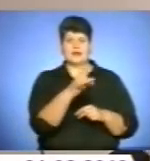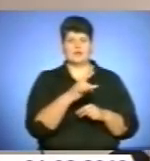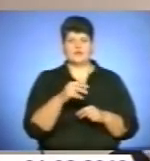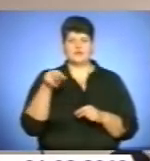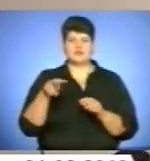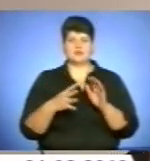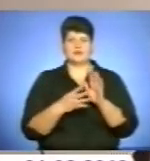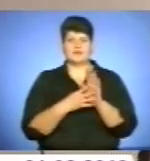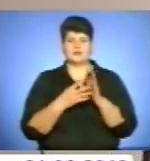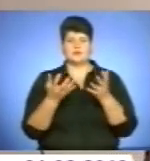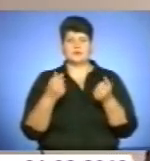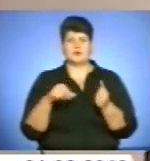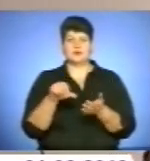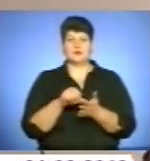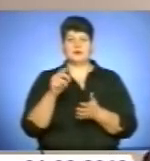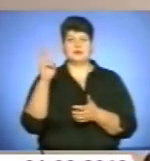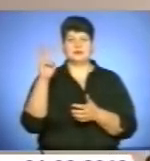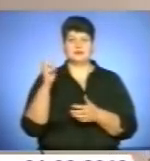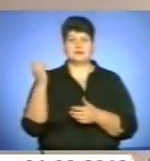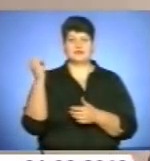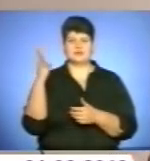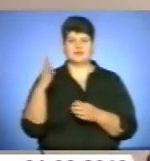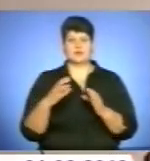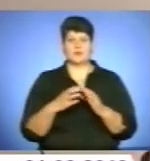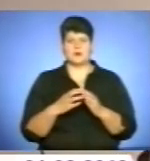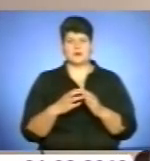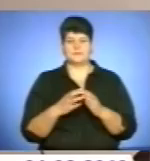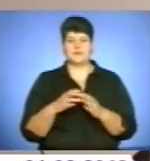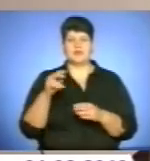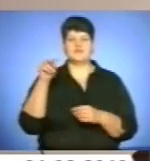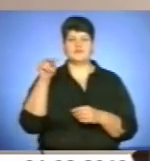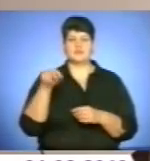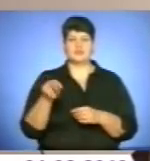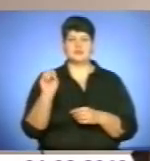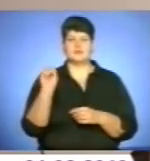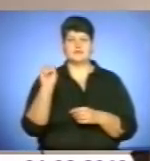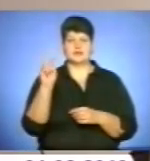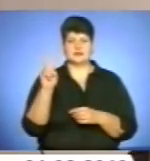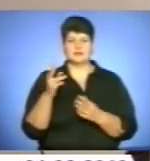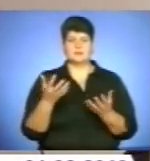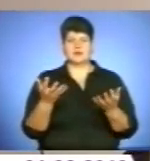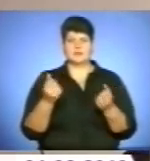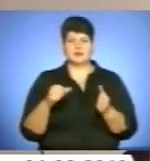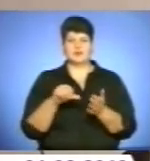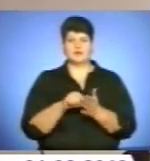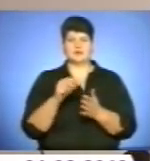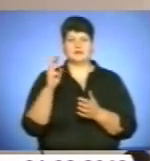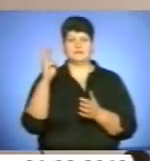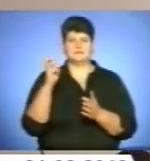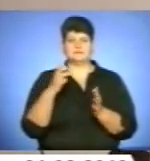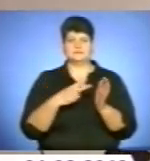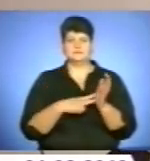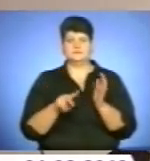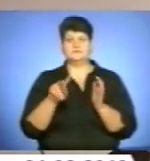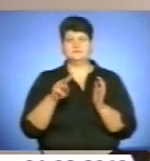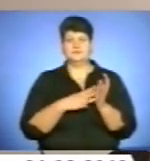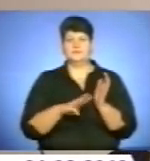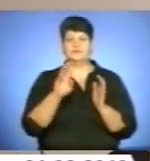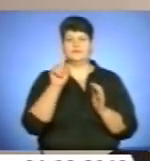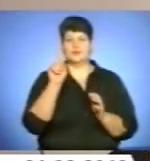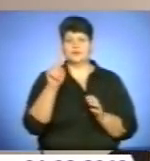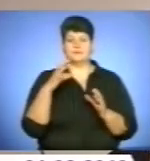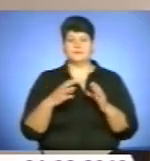2009 році приймало участь 314 команд, а в 2012-му вже приймало участь 381 команда. Найбільша